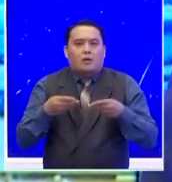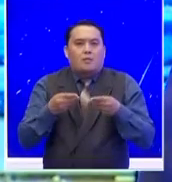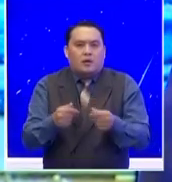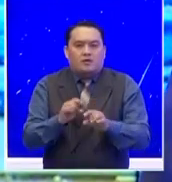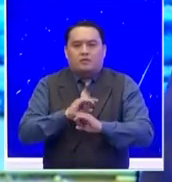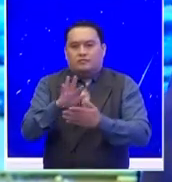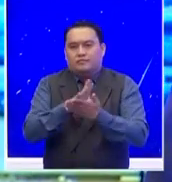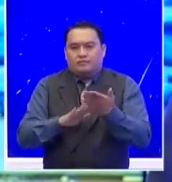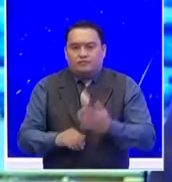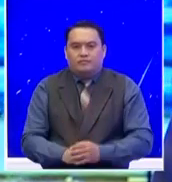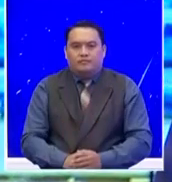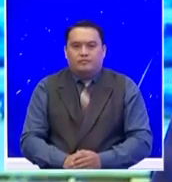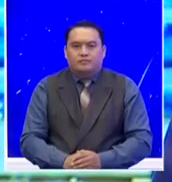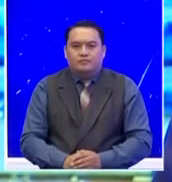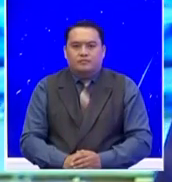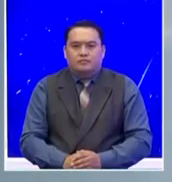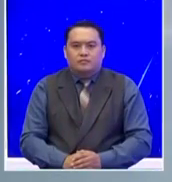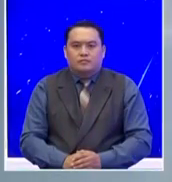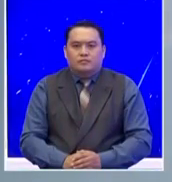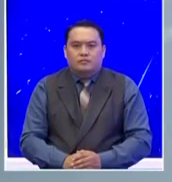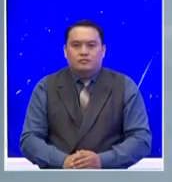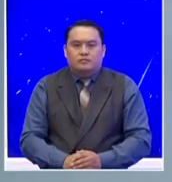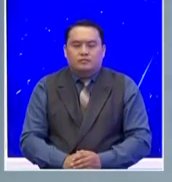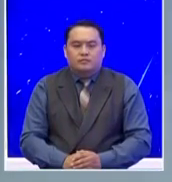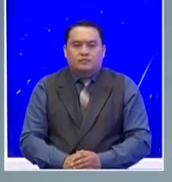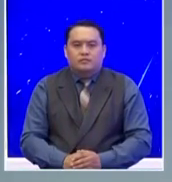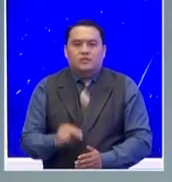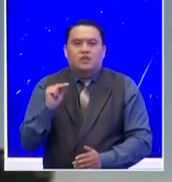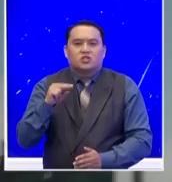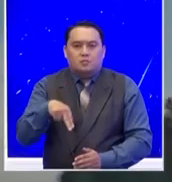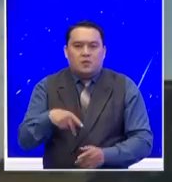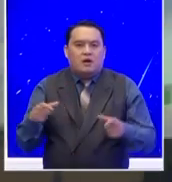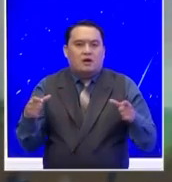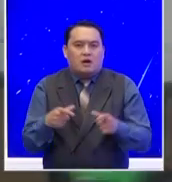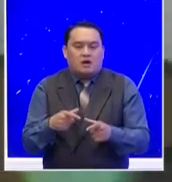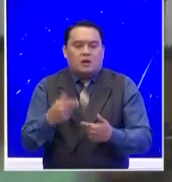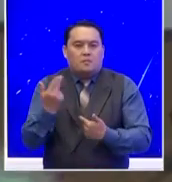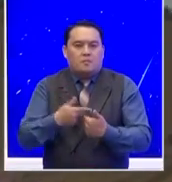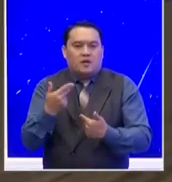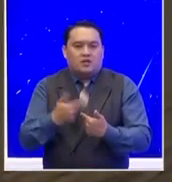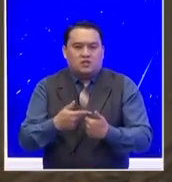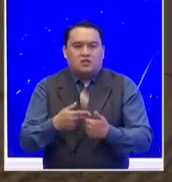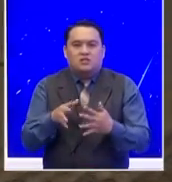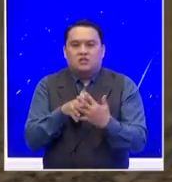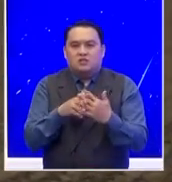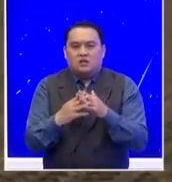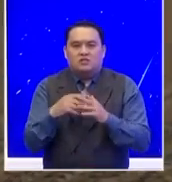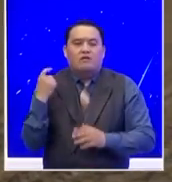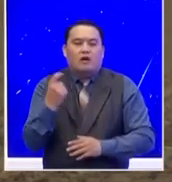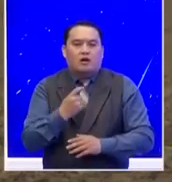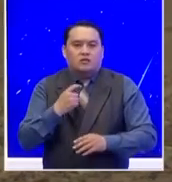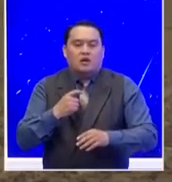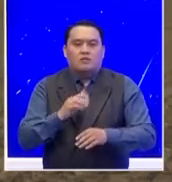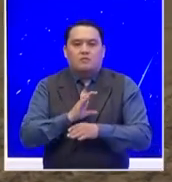посевную, расскажет Азат Жумаханов. Режим ЧП и карантин не должен стать преградой для